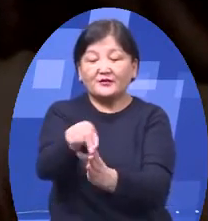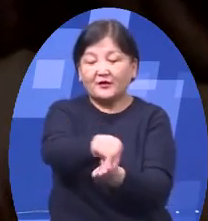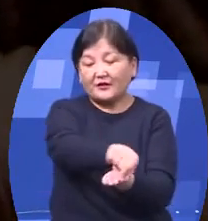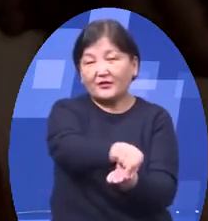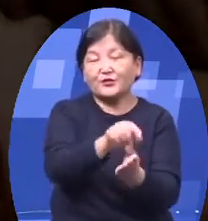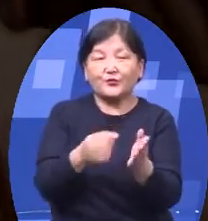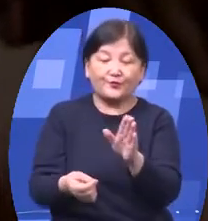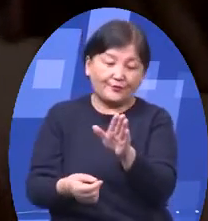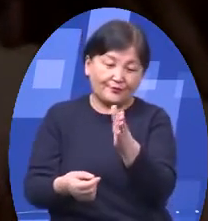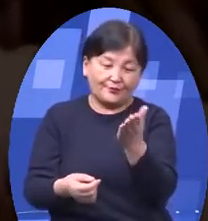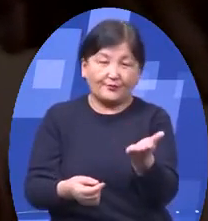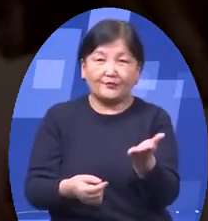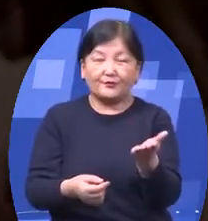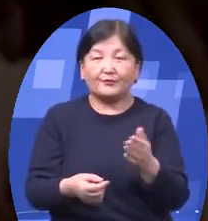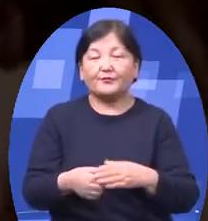эргүүлнэ шүү.